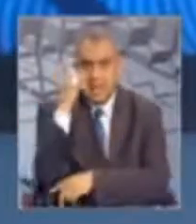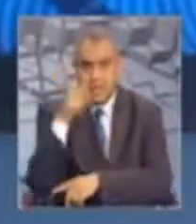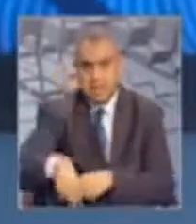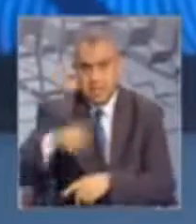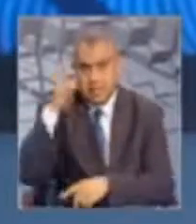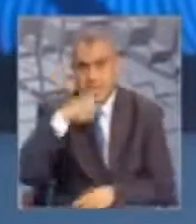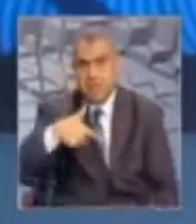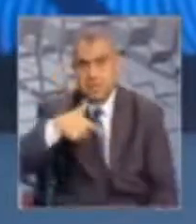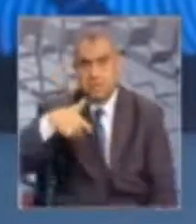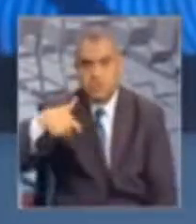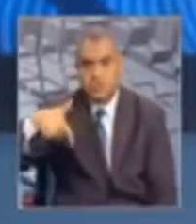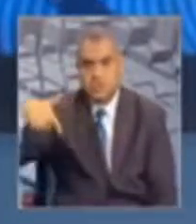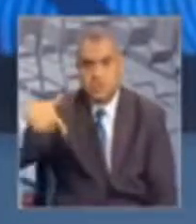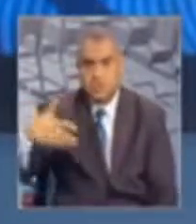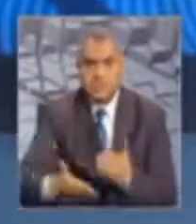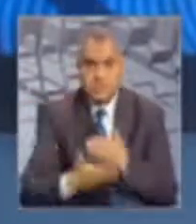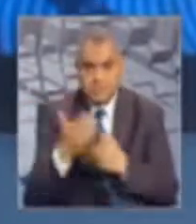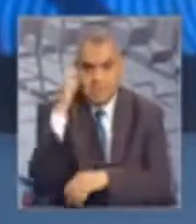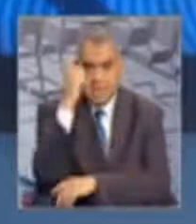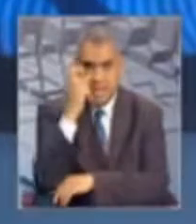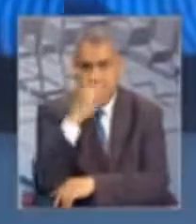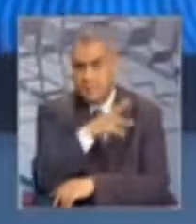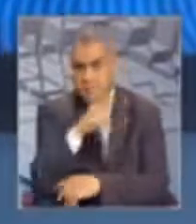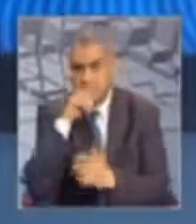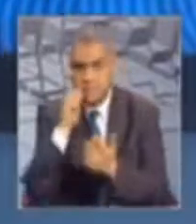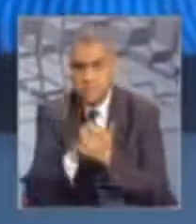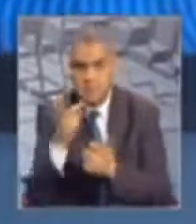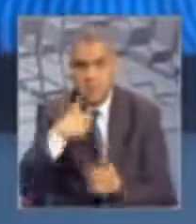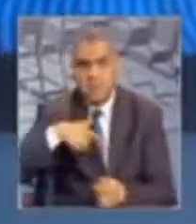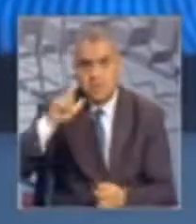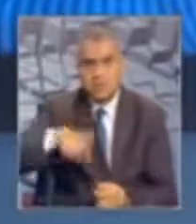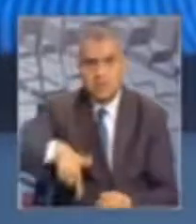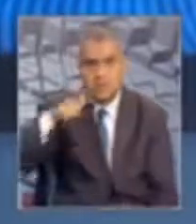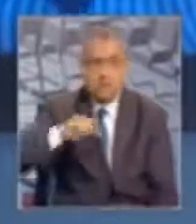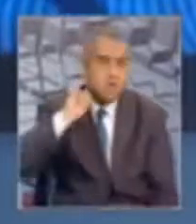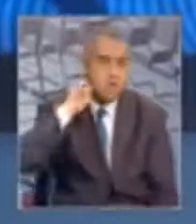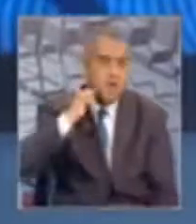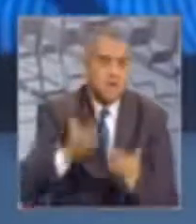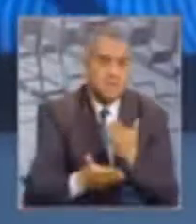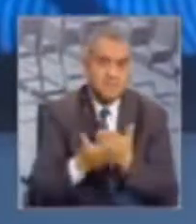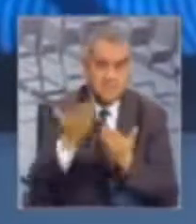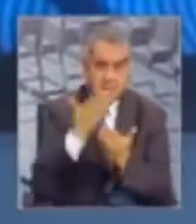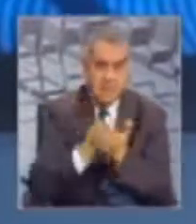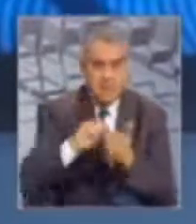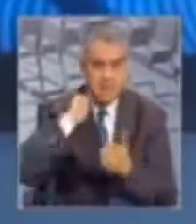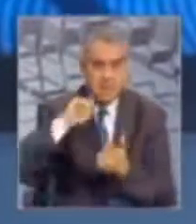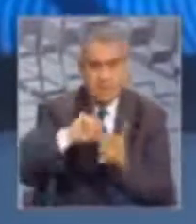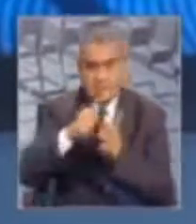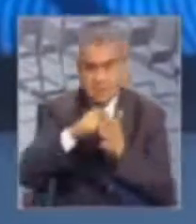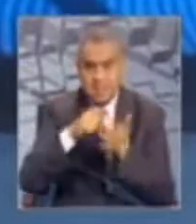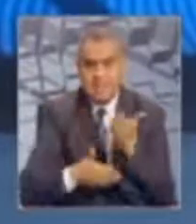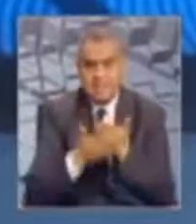اليوم 60 مسجدا على مستوى 16 محافظة، وأن هذه هي